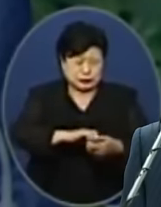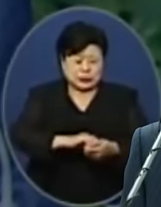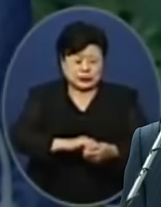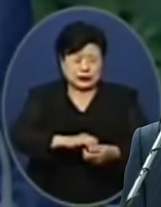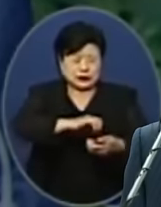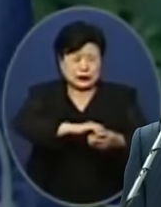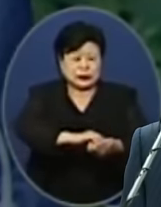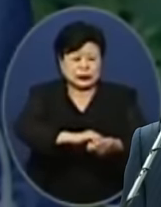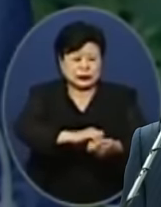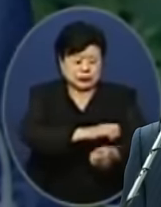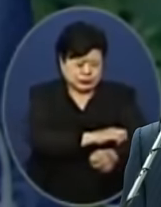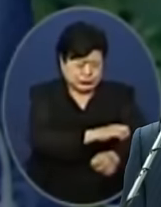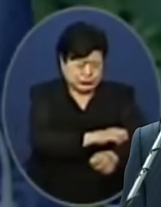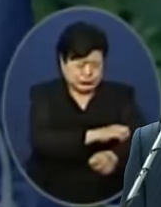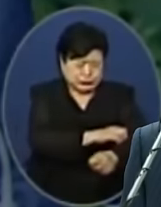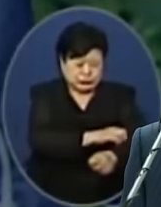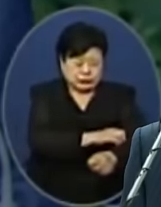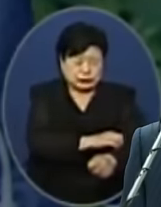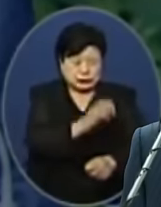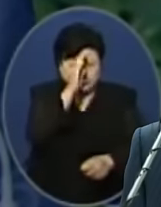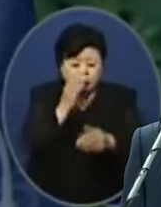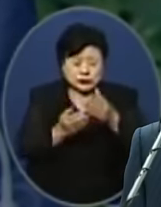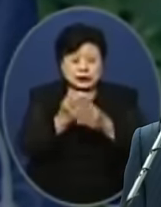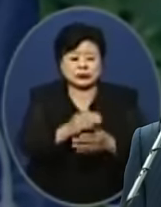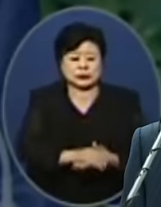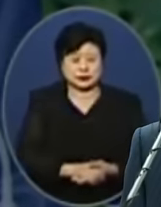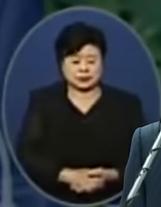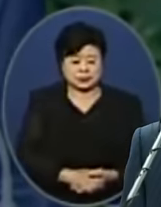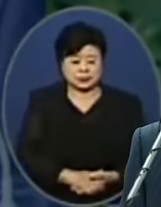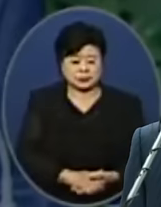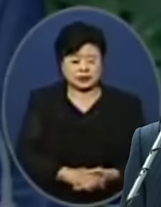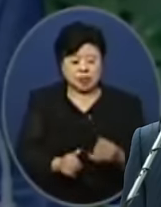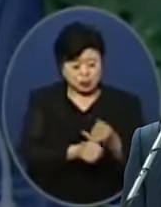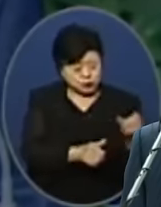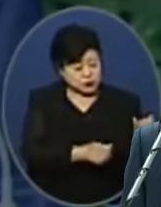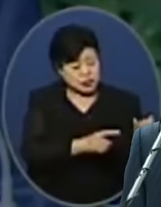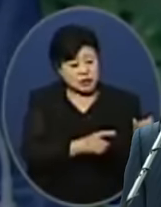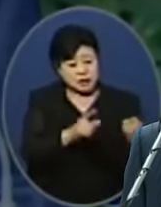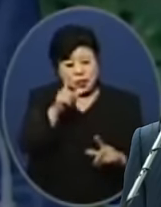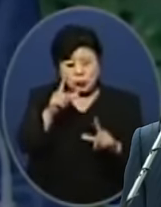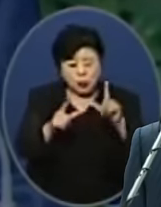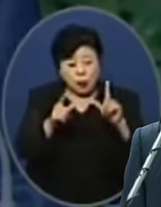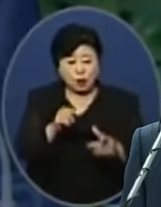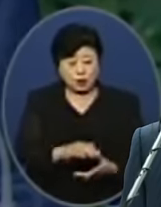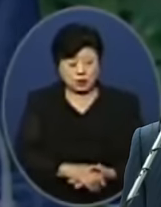제때미위에 앉아서 기와장으로 몸을 갈궜었습니다. 부인이 그 장면을 보고